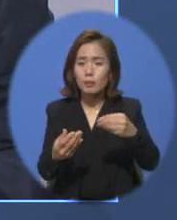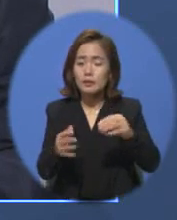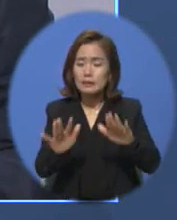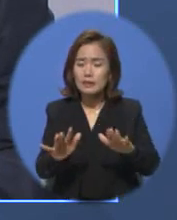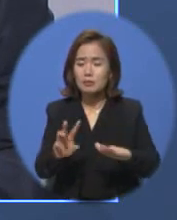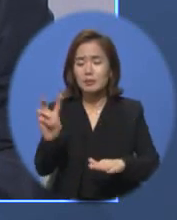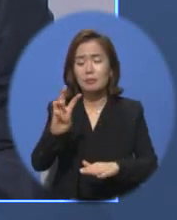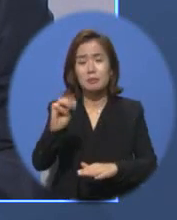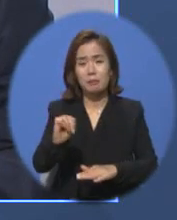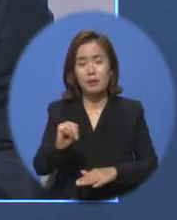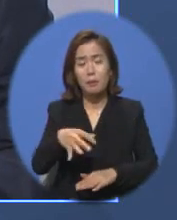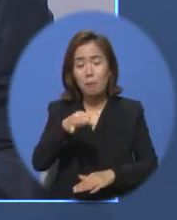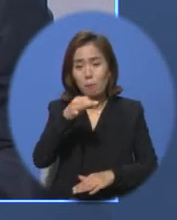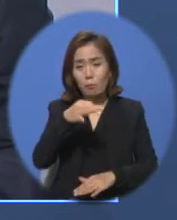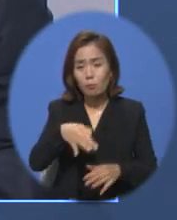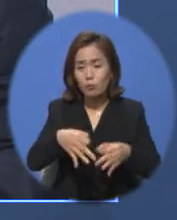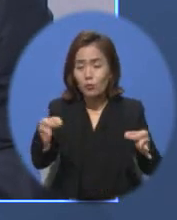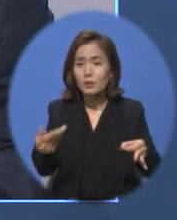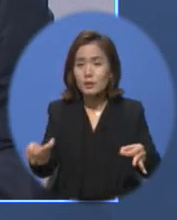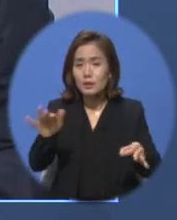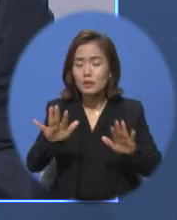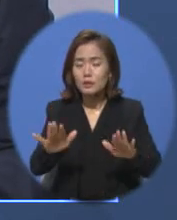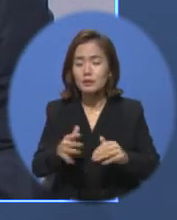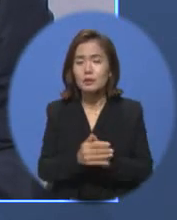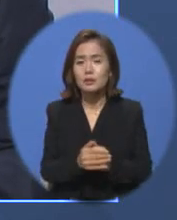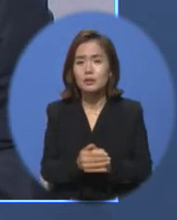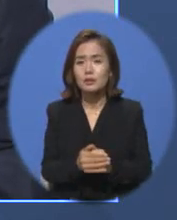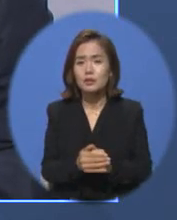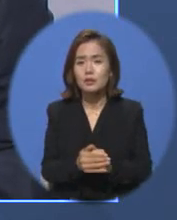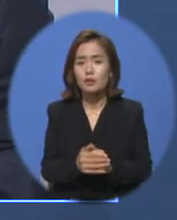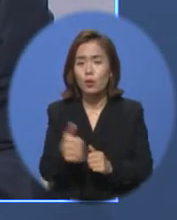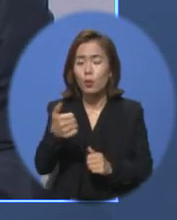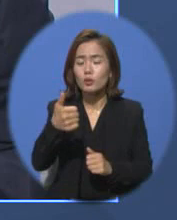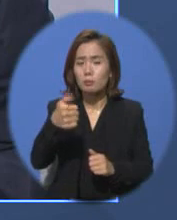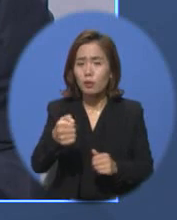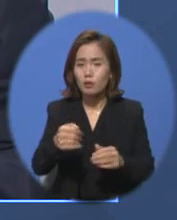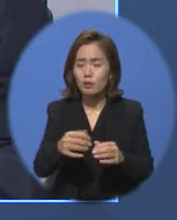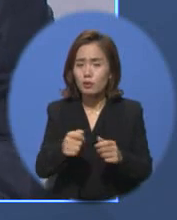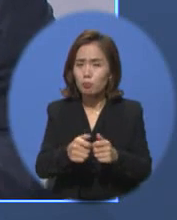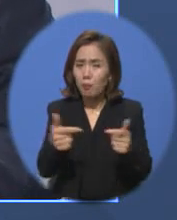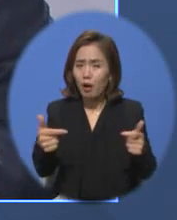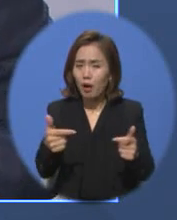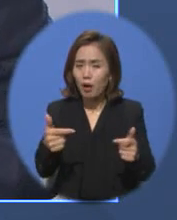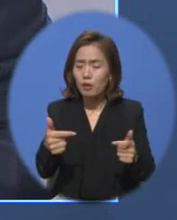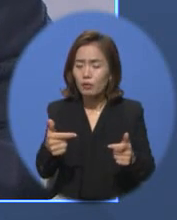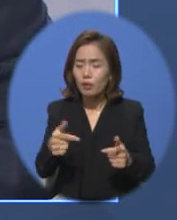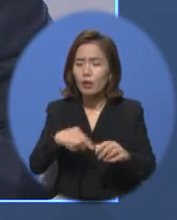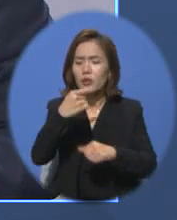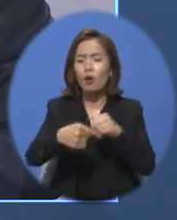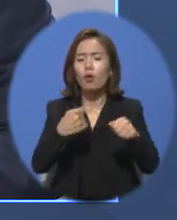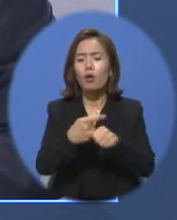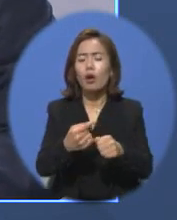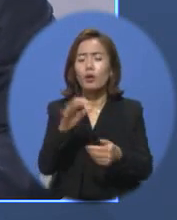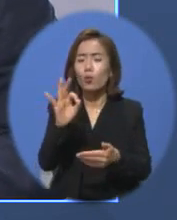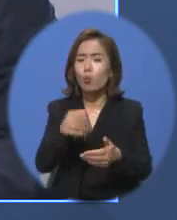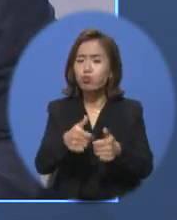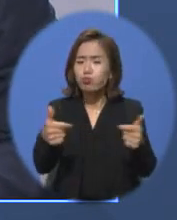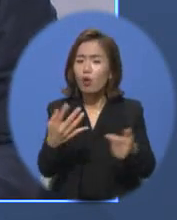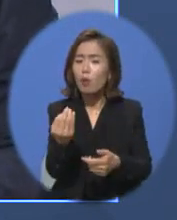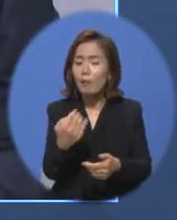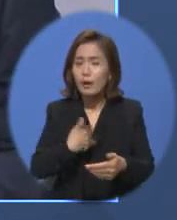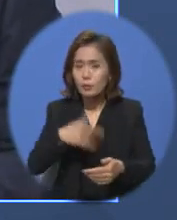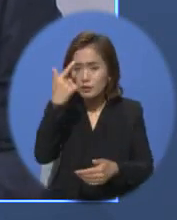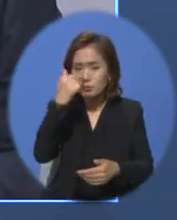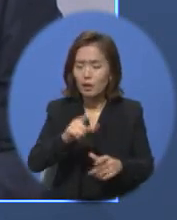현재30만원에서50만원으로인상할경우 연간필요 자금이얼마나증가할지계산해보셨습니까? 예.정확한수치는아니지만